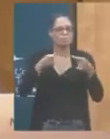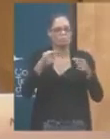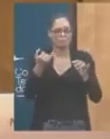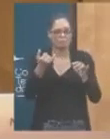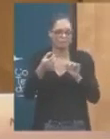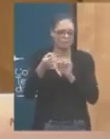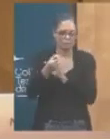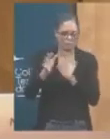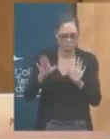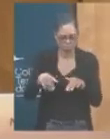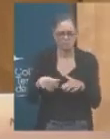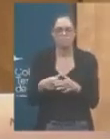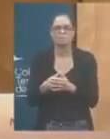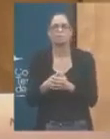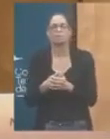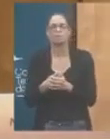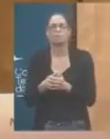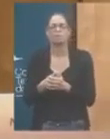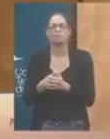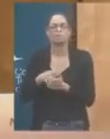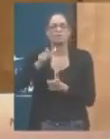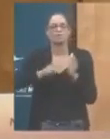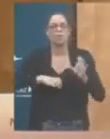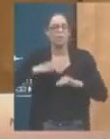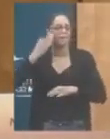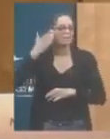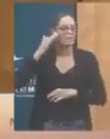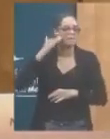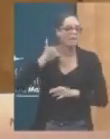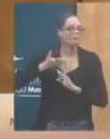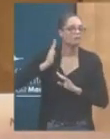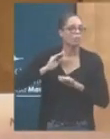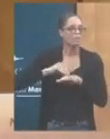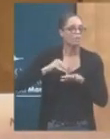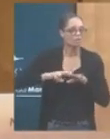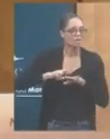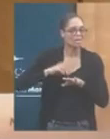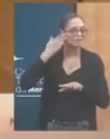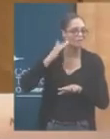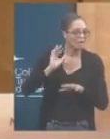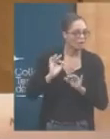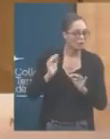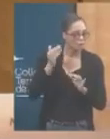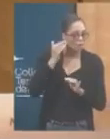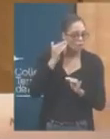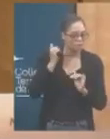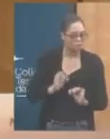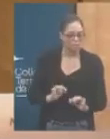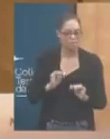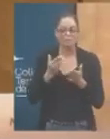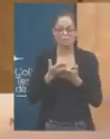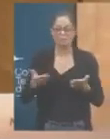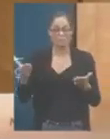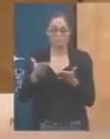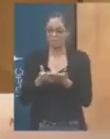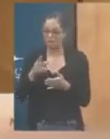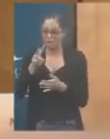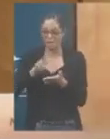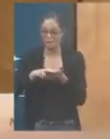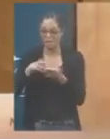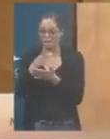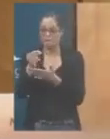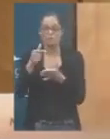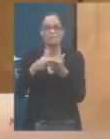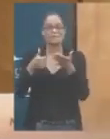avant. Les collègues qui étaient élus à la région à l'époque connaissent cette affaire. Mais la situation était grave. En 2016, il y